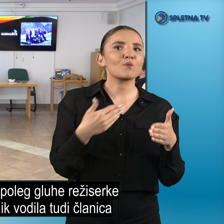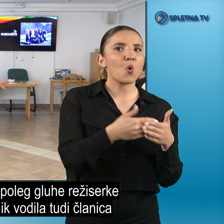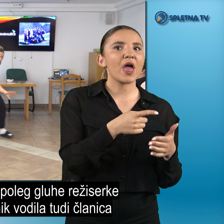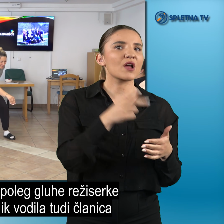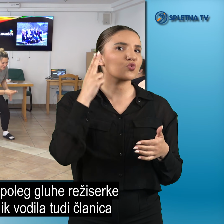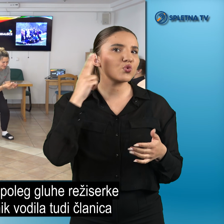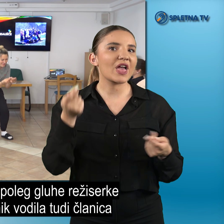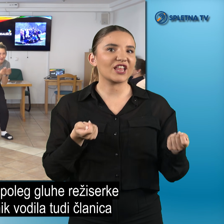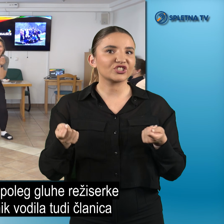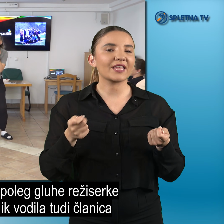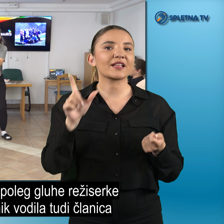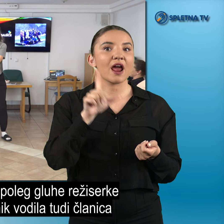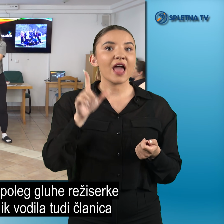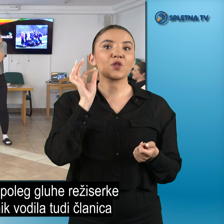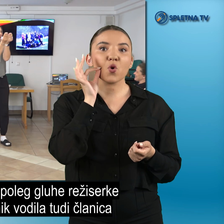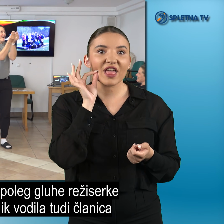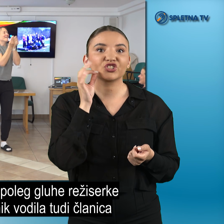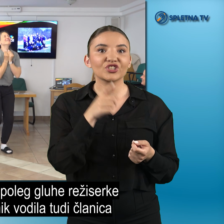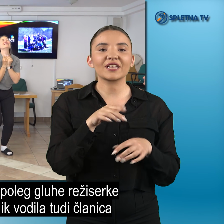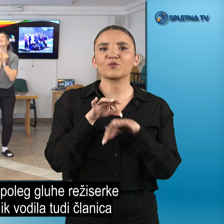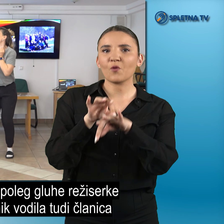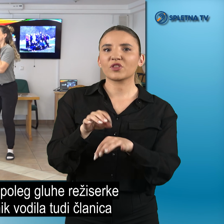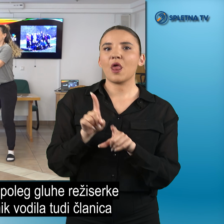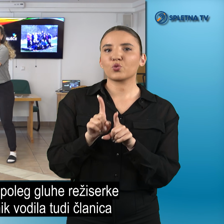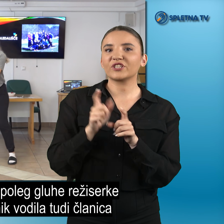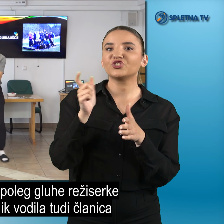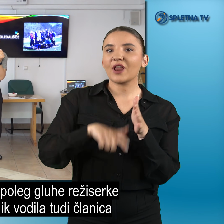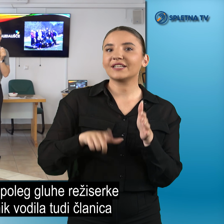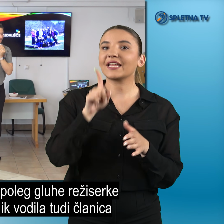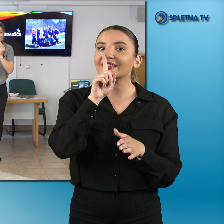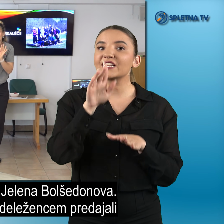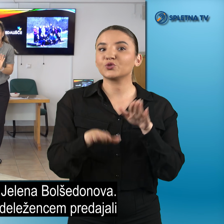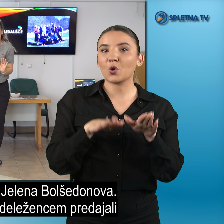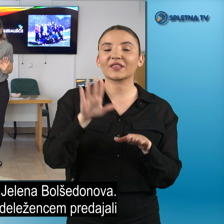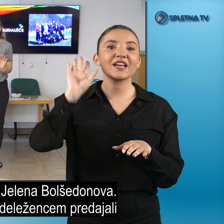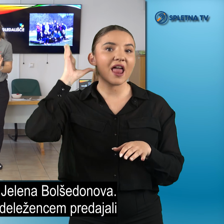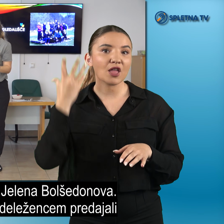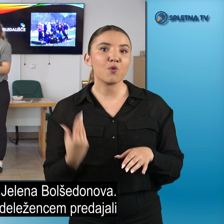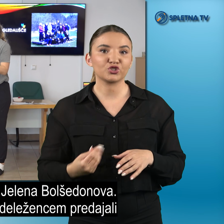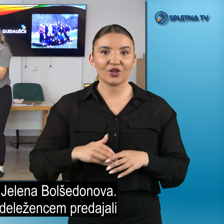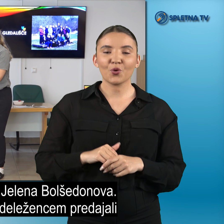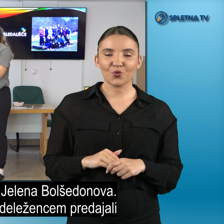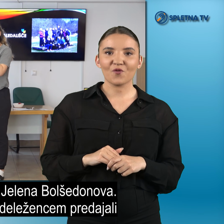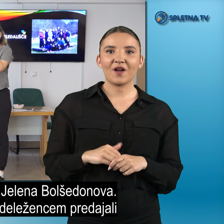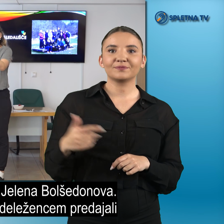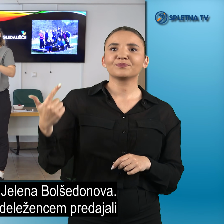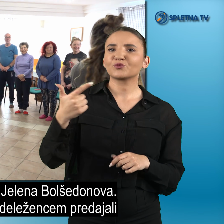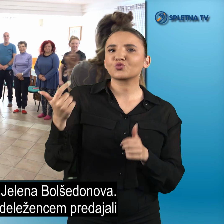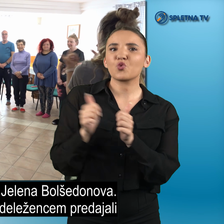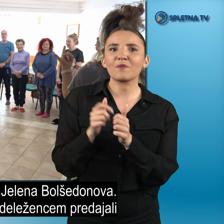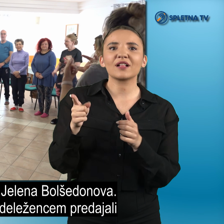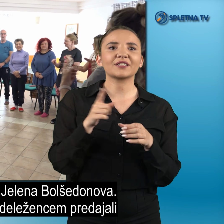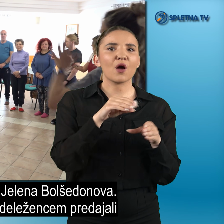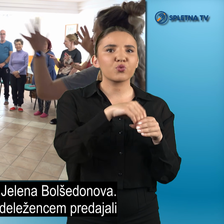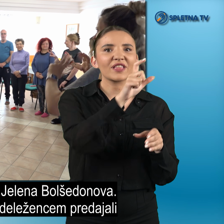Delavnico je poleg gluhe režiserke Lade Orešnik vodila tudi članica tihih stopinj Jelena Bolšedonova. Skupaj